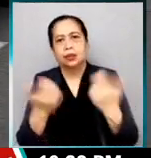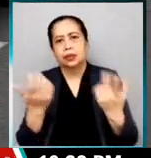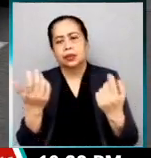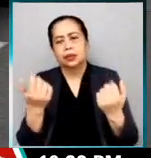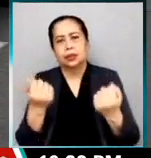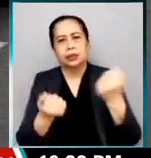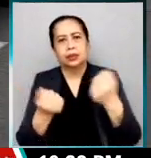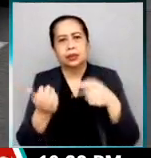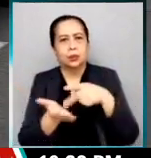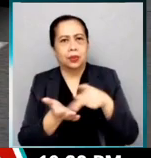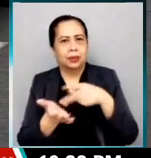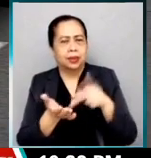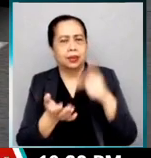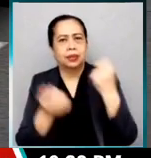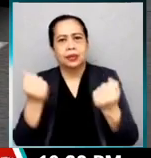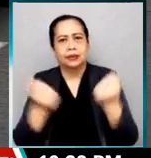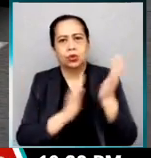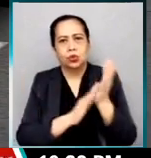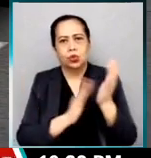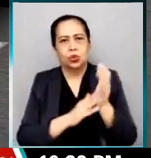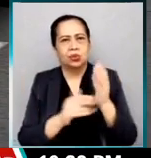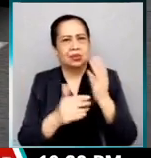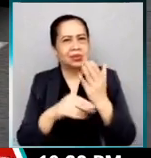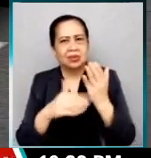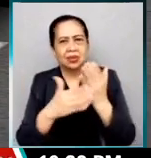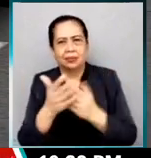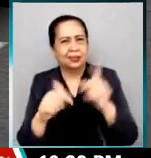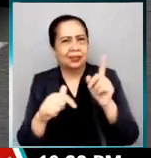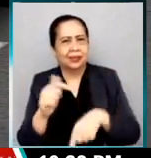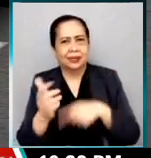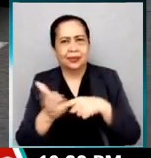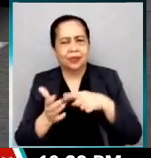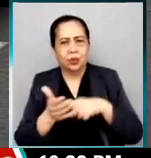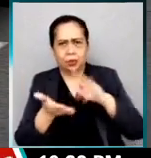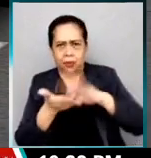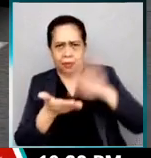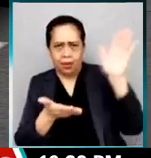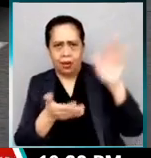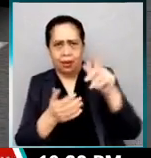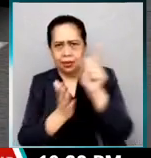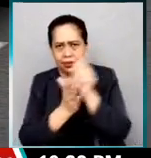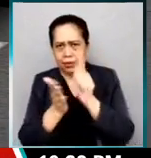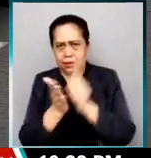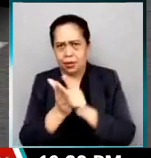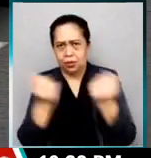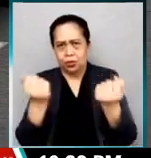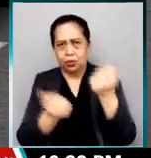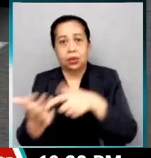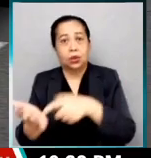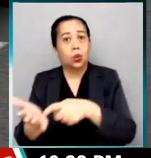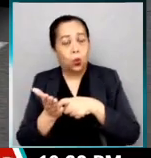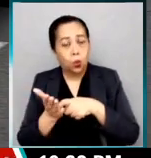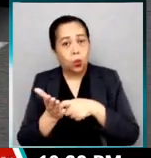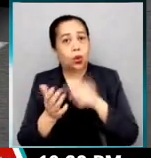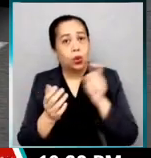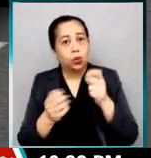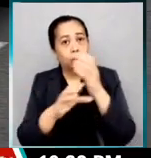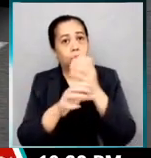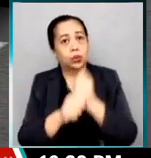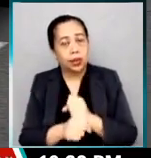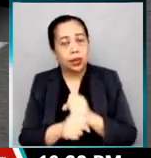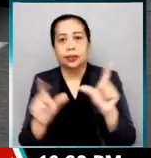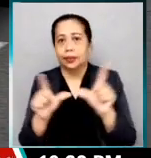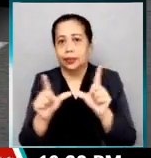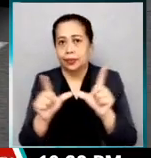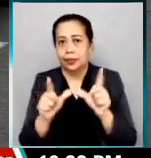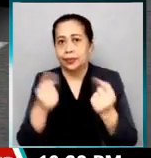kasi abot-kaya para sa ilan ang mataas na singil para sa mga driving lessons na required pa naman din para makakuha ng lisensya.